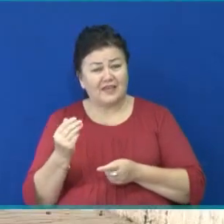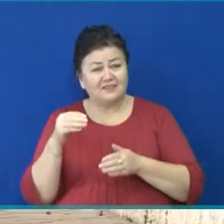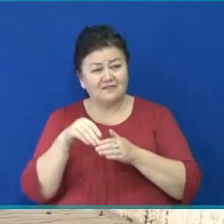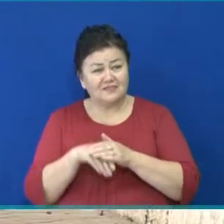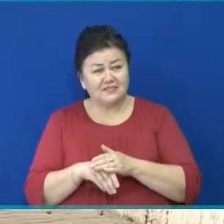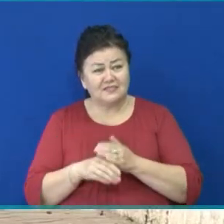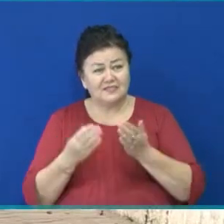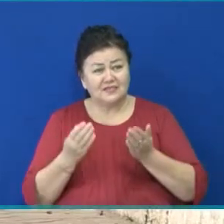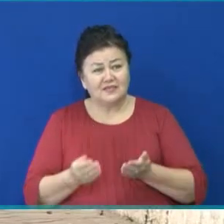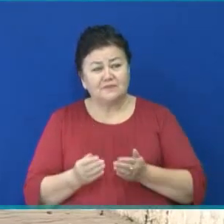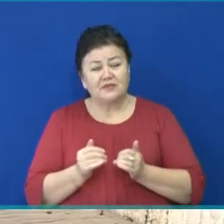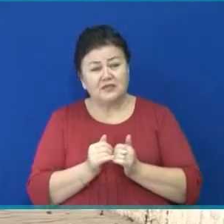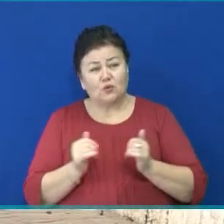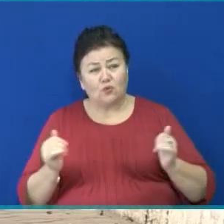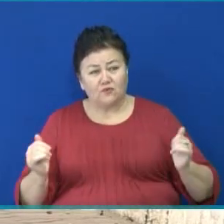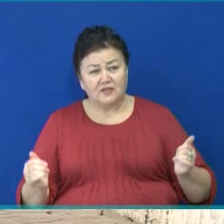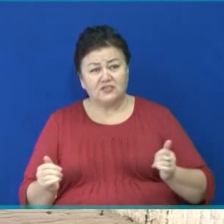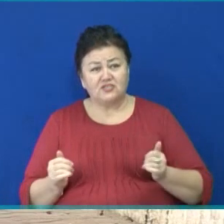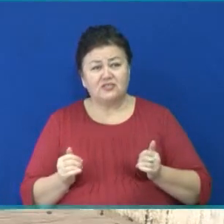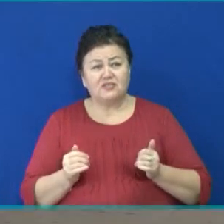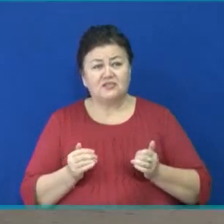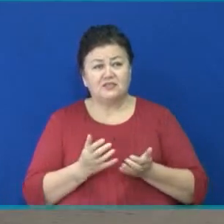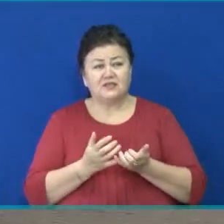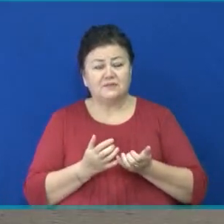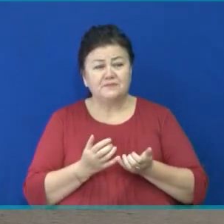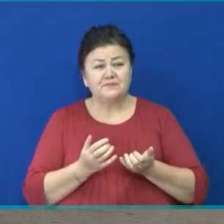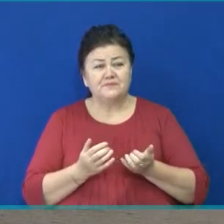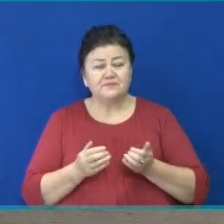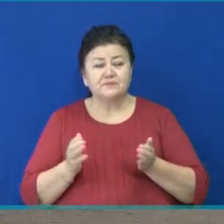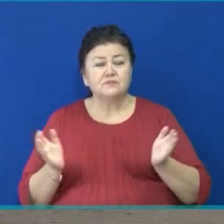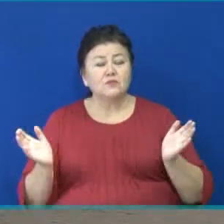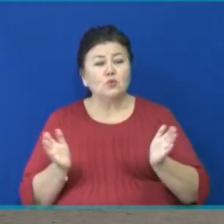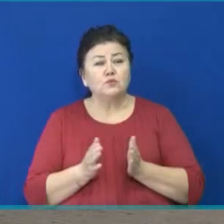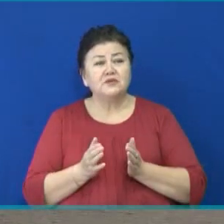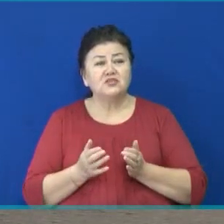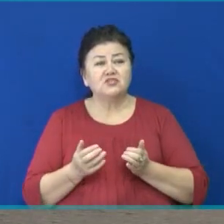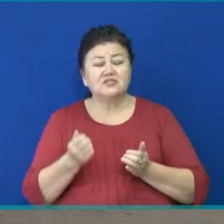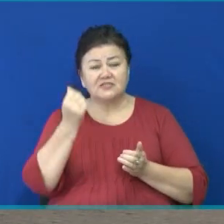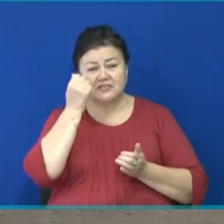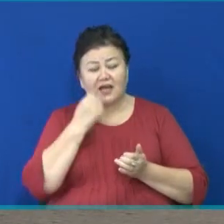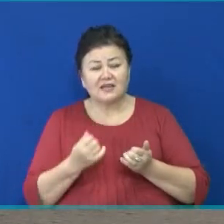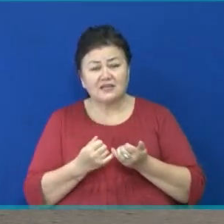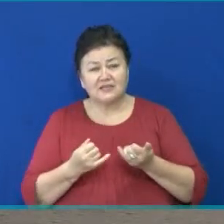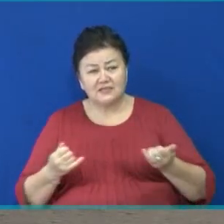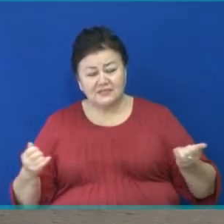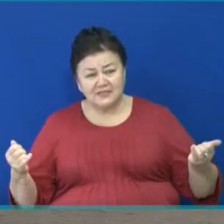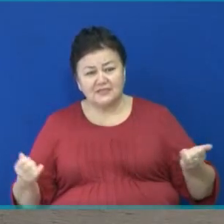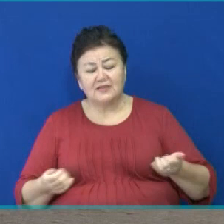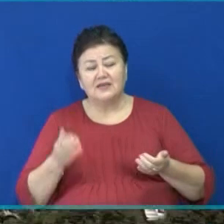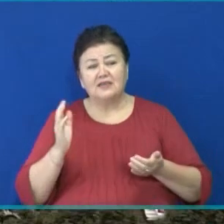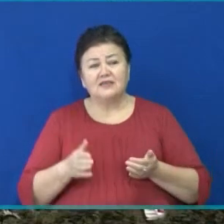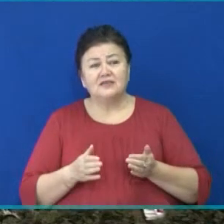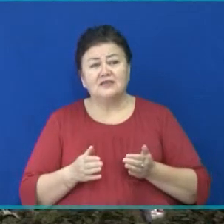салаға инвестициялар тартуды көздейді. Осы арқылы желілердің тозу деңгейін төмендетуге болады. Бағдарлама төтенше жағдайлардың санын